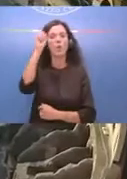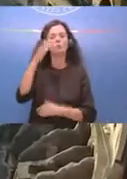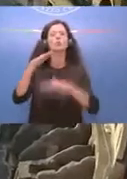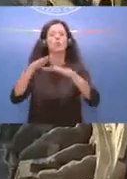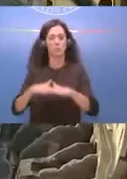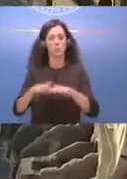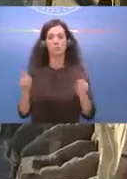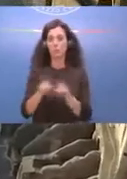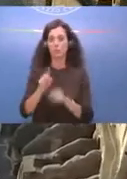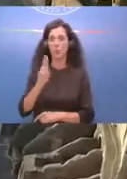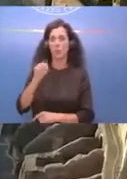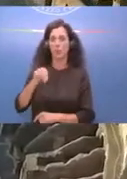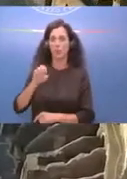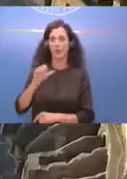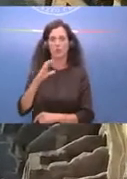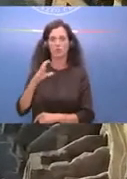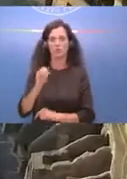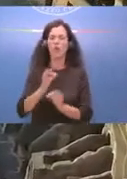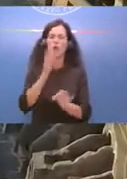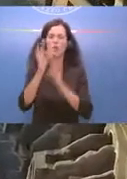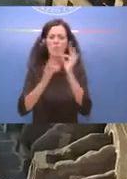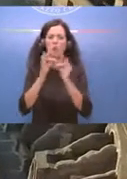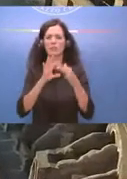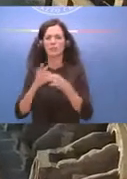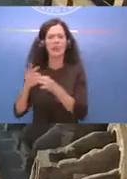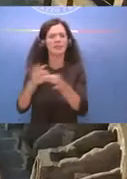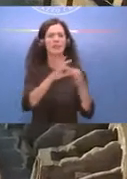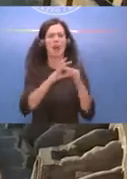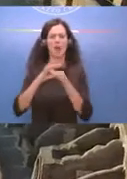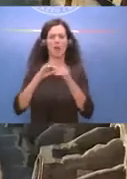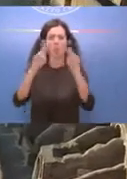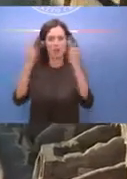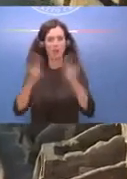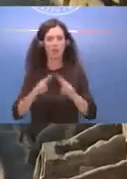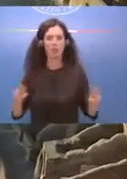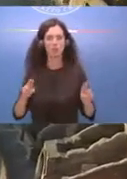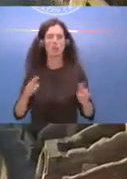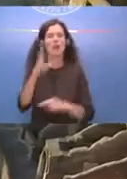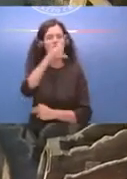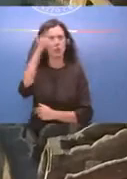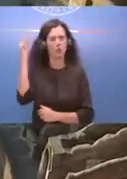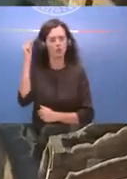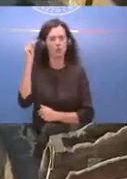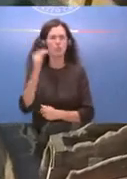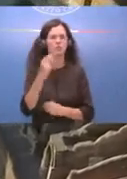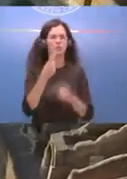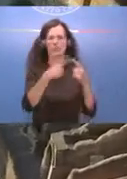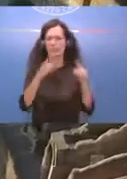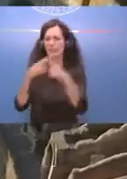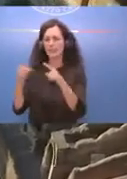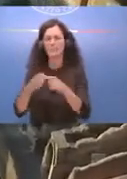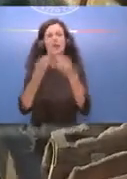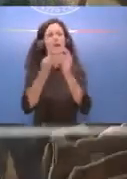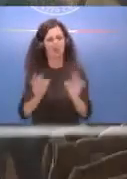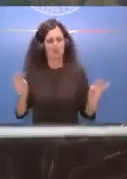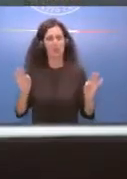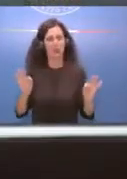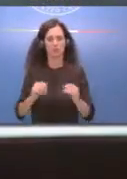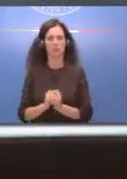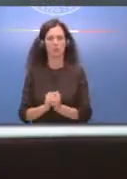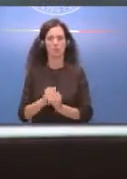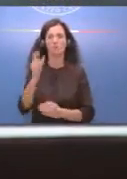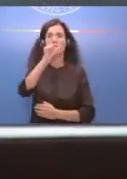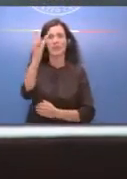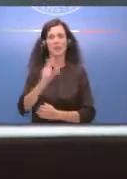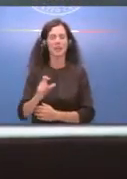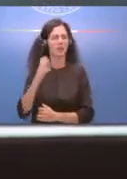unesco significa contribuire al dialogo internazionale al riconoscimento al rispetto delle diversità l'italia è fiera di